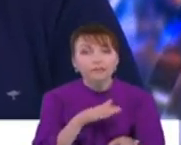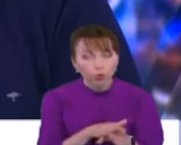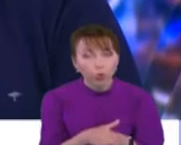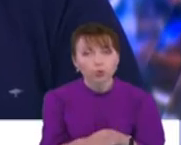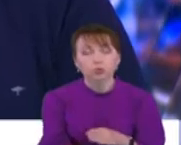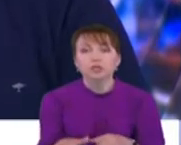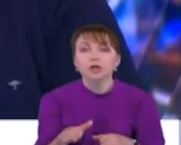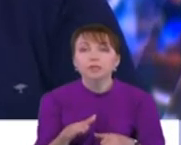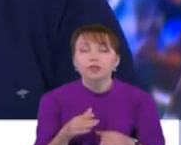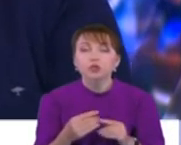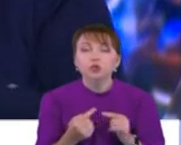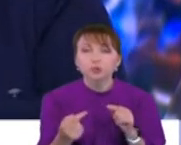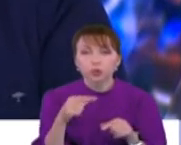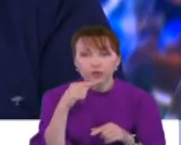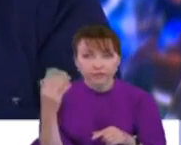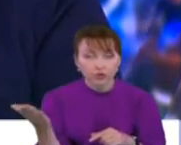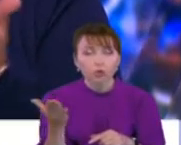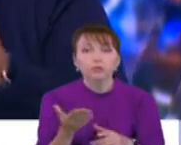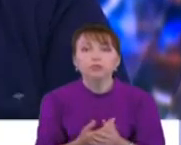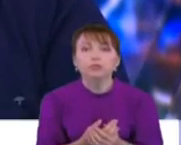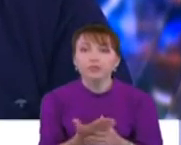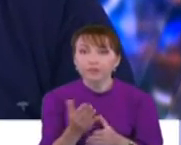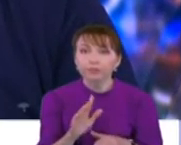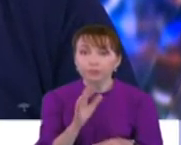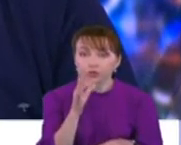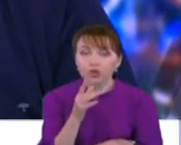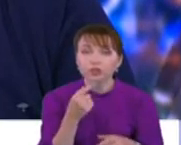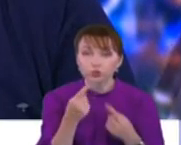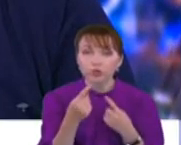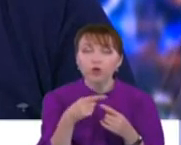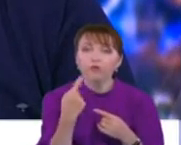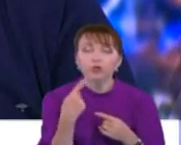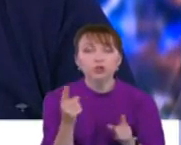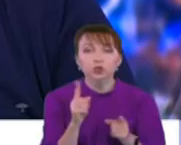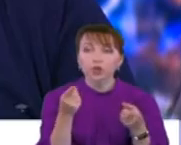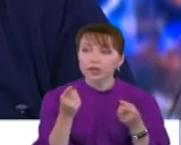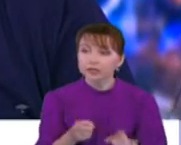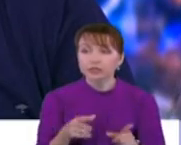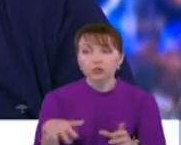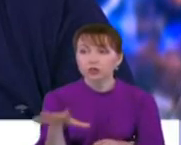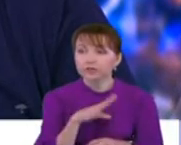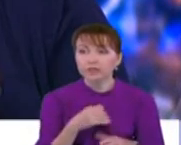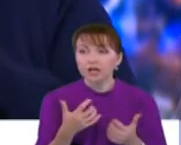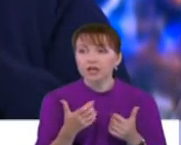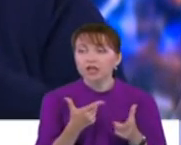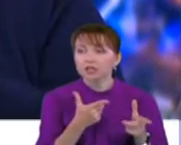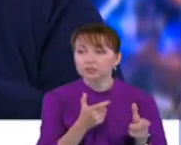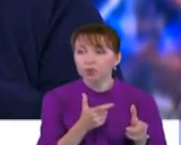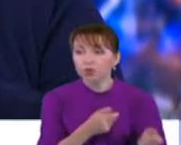виконується супротивником. Ви от якраз під час розмови говорили про те, що не вся зброя доїжджає